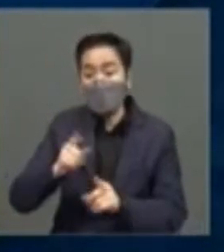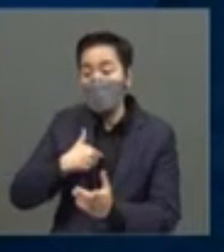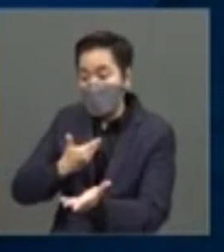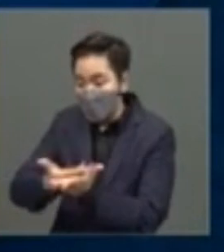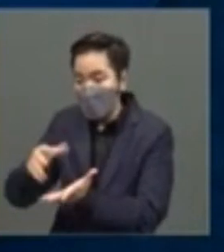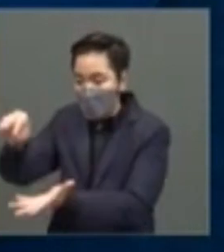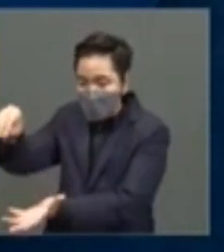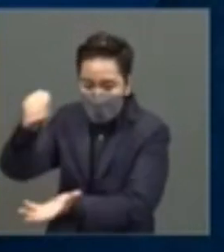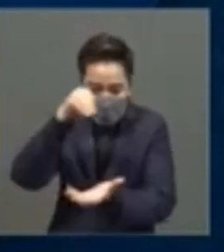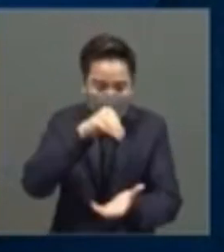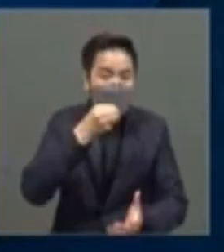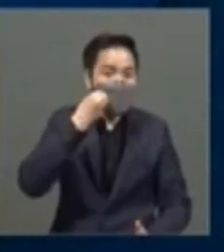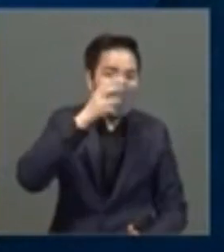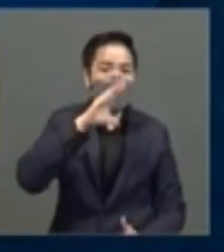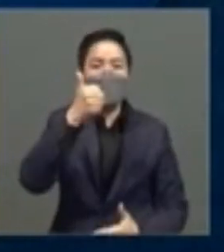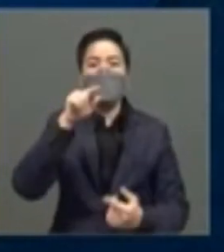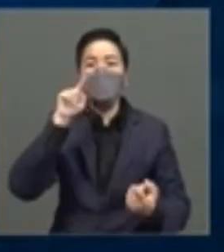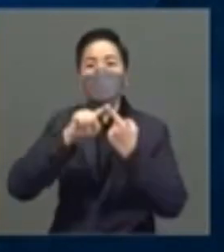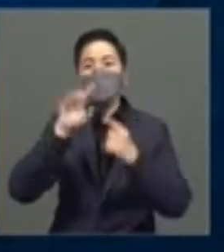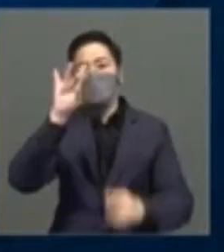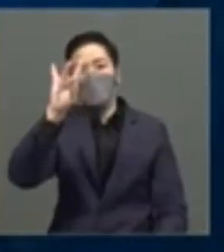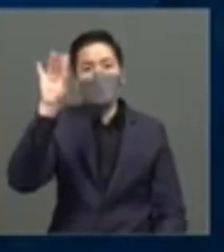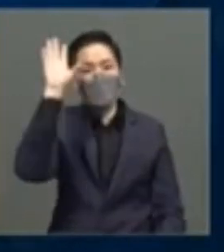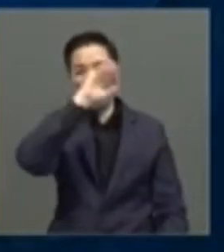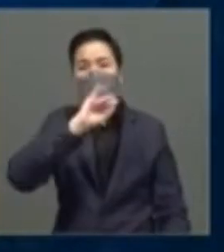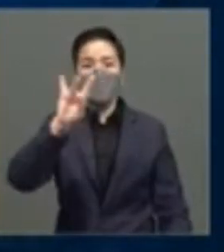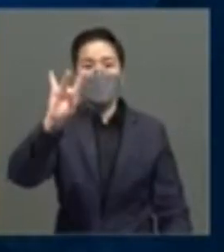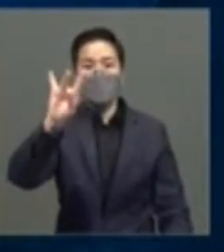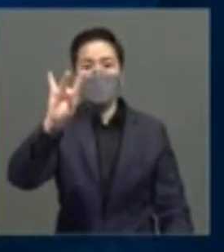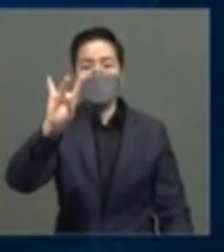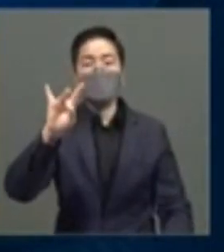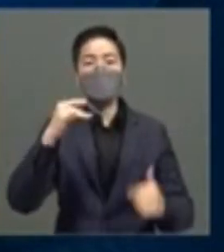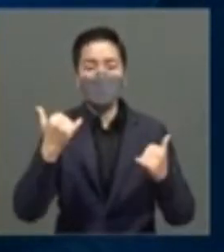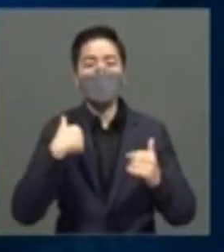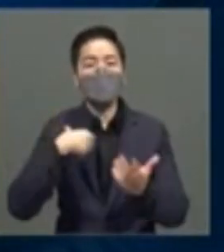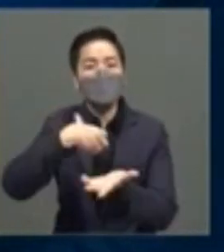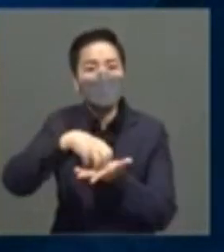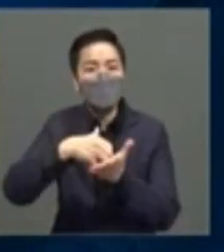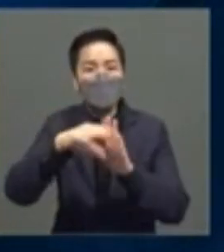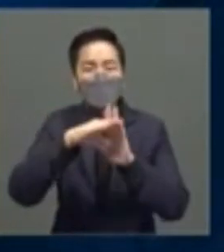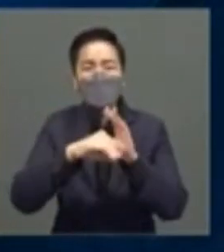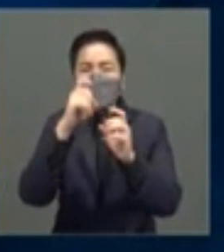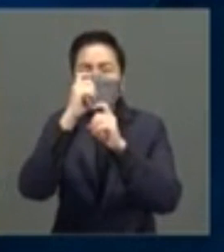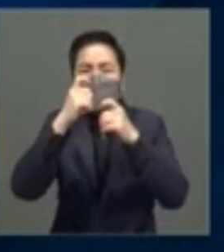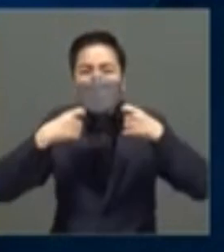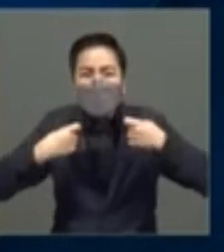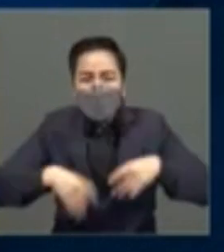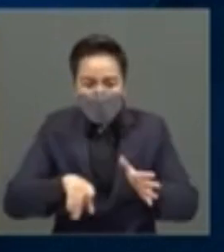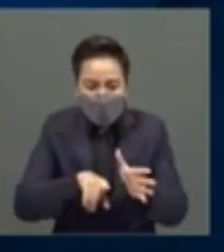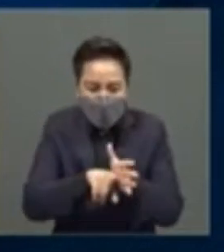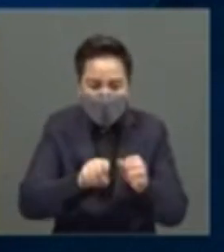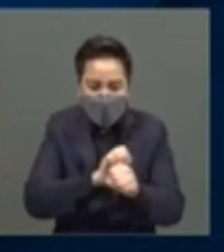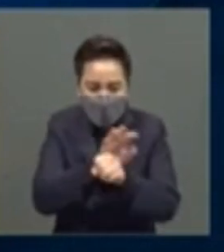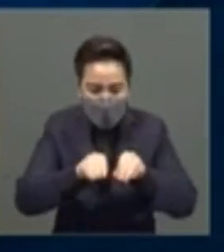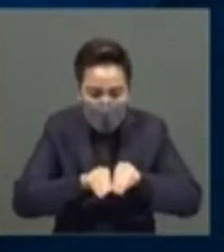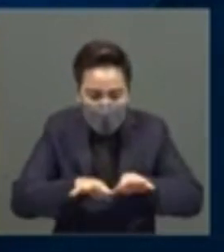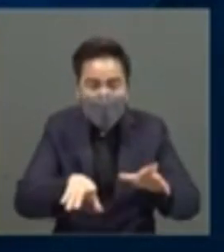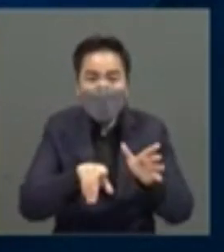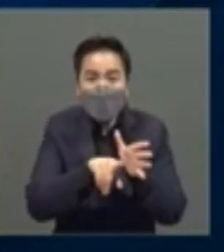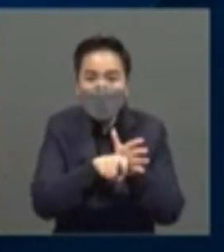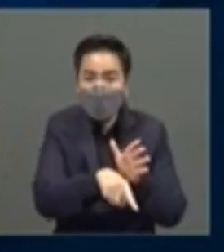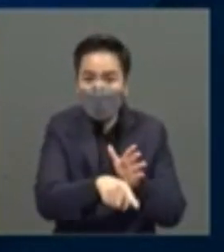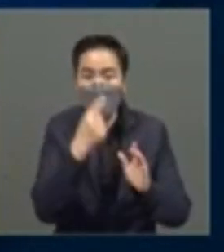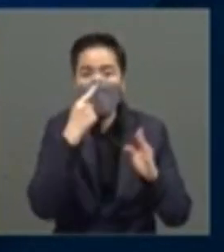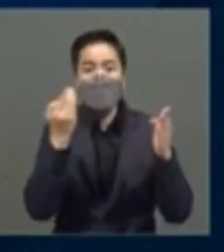ก็เปิดได้ถึง2ทุ่มนะคะสถานที่ที่มีรายงานเสี่ยงเป็นการติดเชื้อนะคะก็จะต้อง